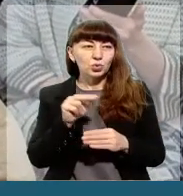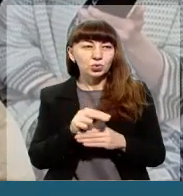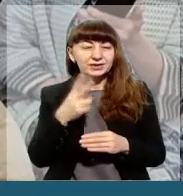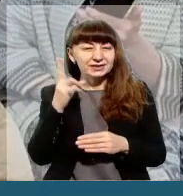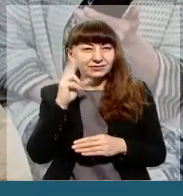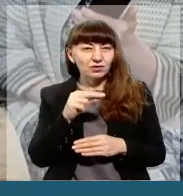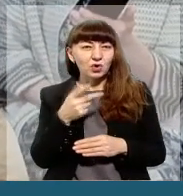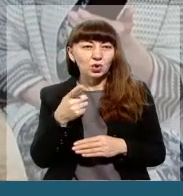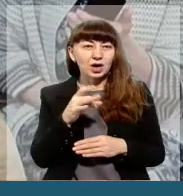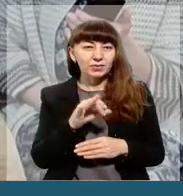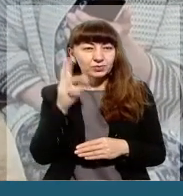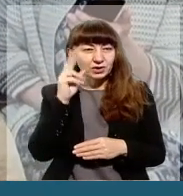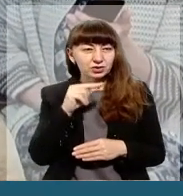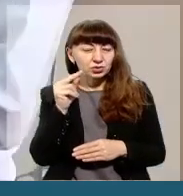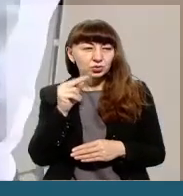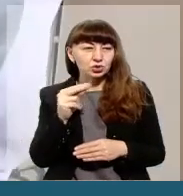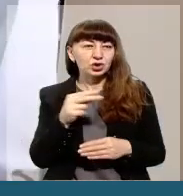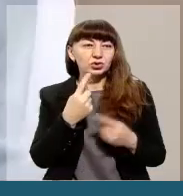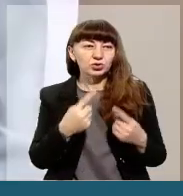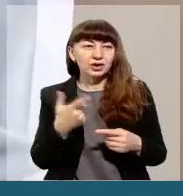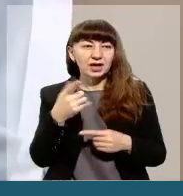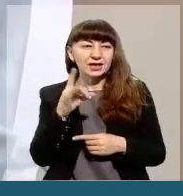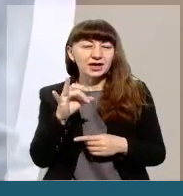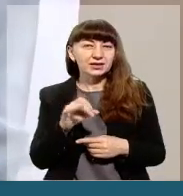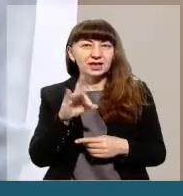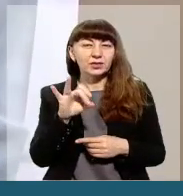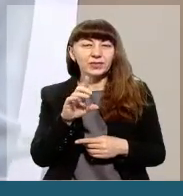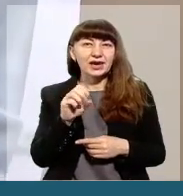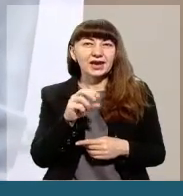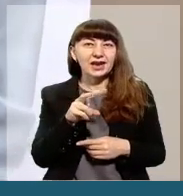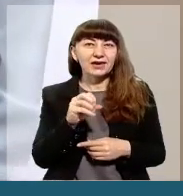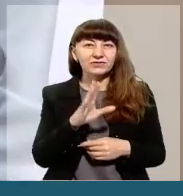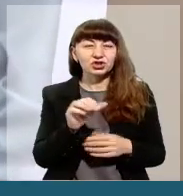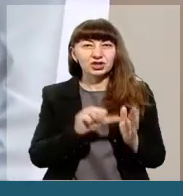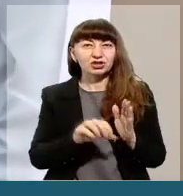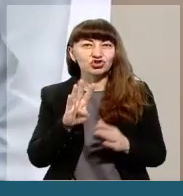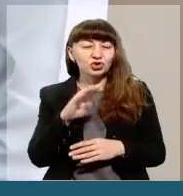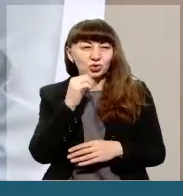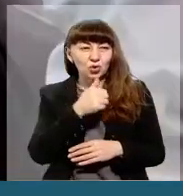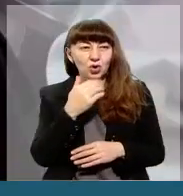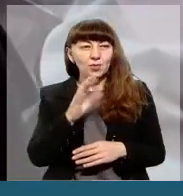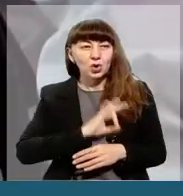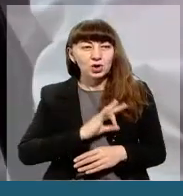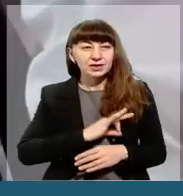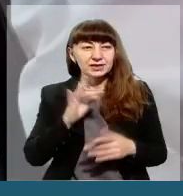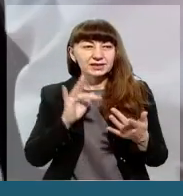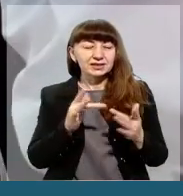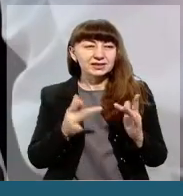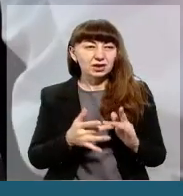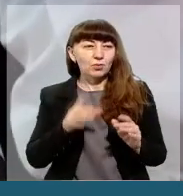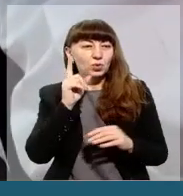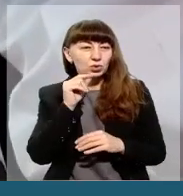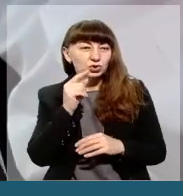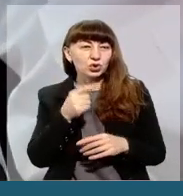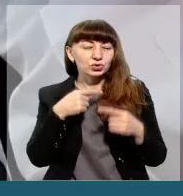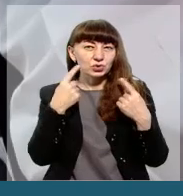грамотности прослушал и другой подопечный центра – Гаязу Кайбелеву, 64 года. Будучи активным пользователем социальных сетей, мужчина